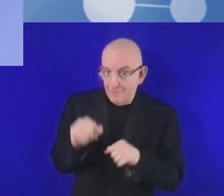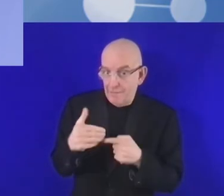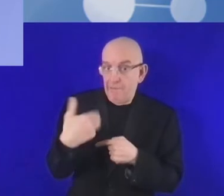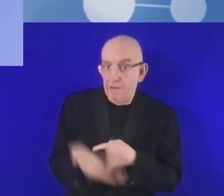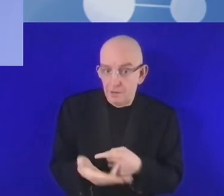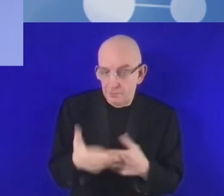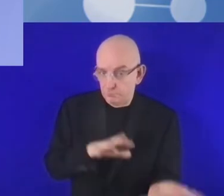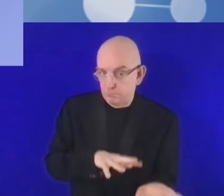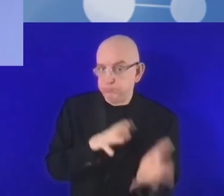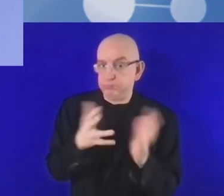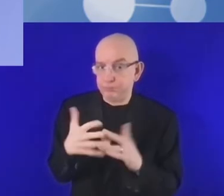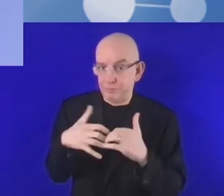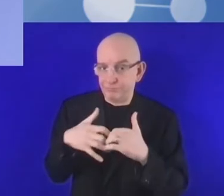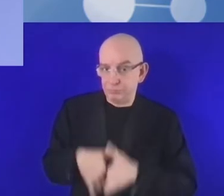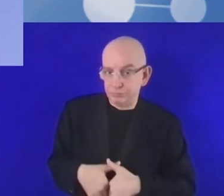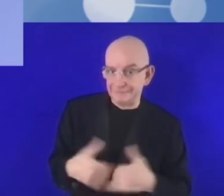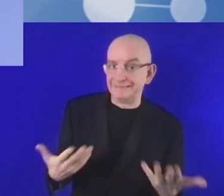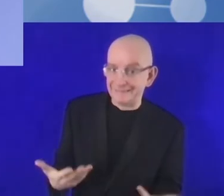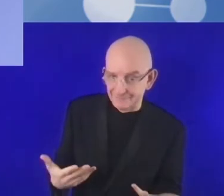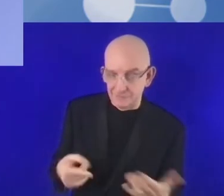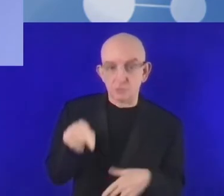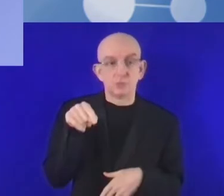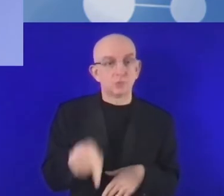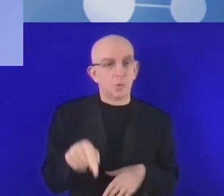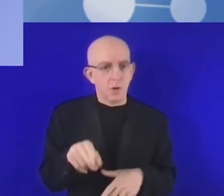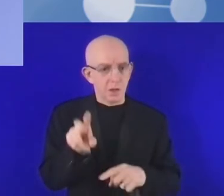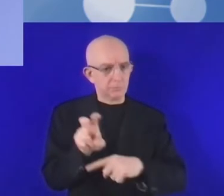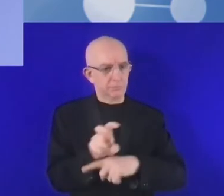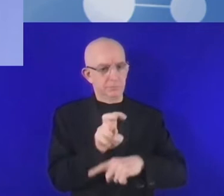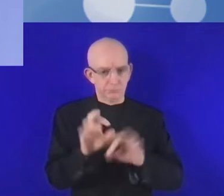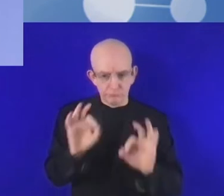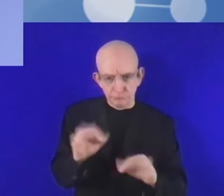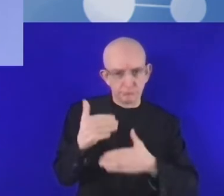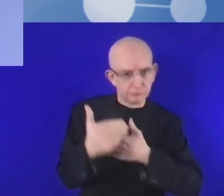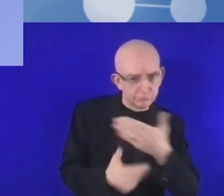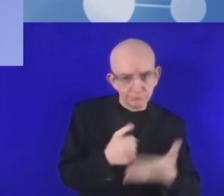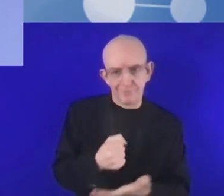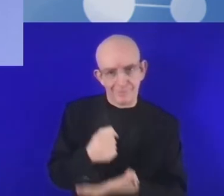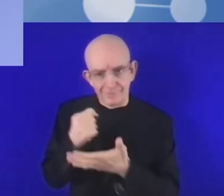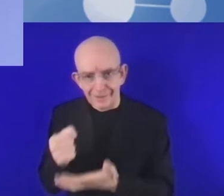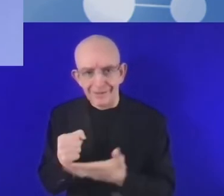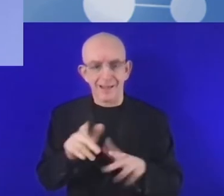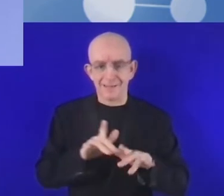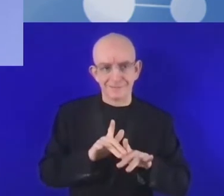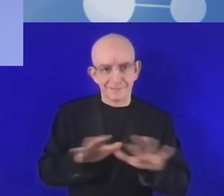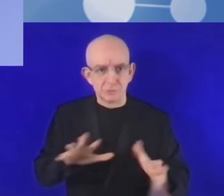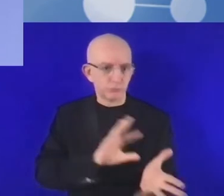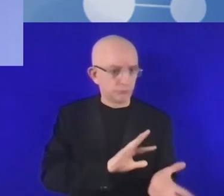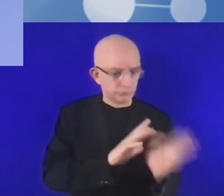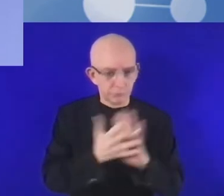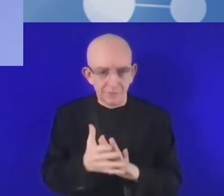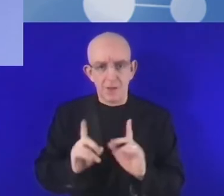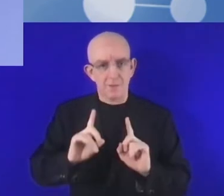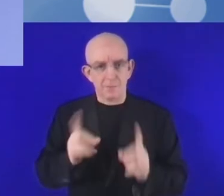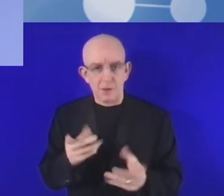够比较快速的、勇敢的面对这些数字化转型，我们就